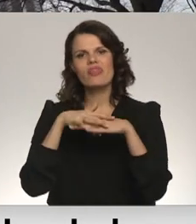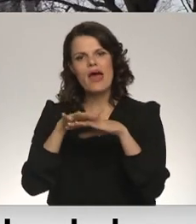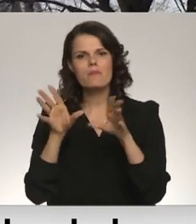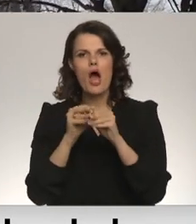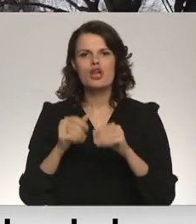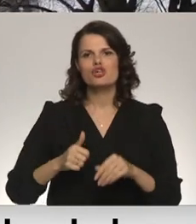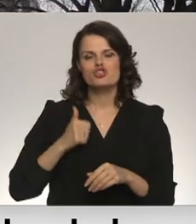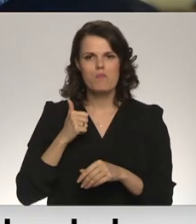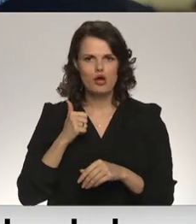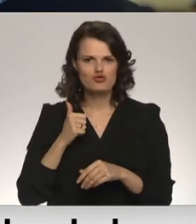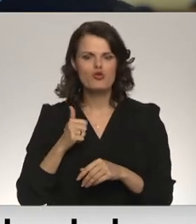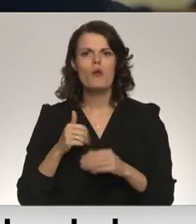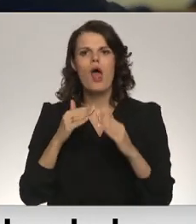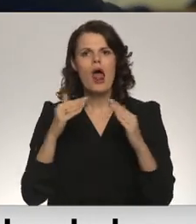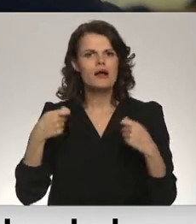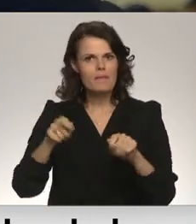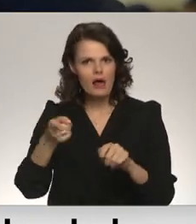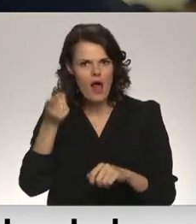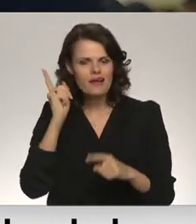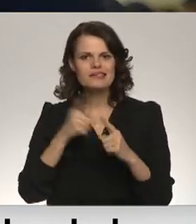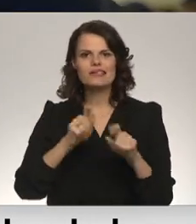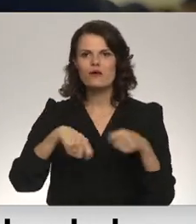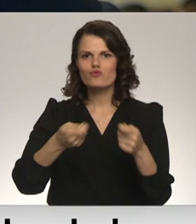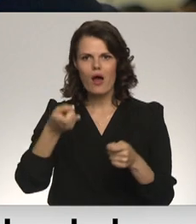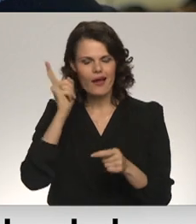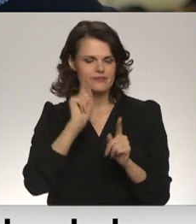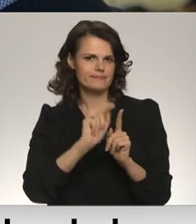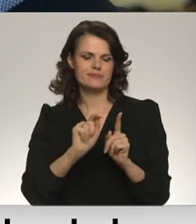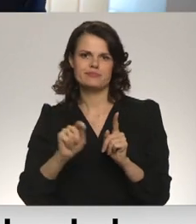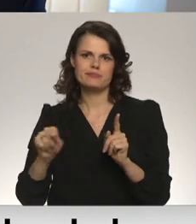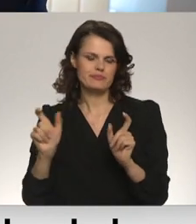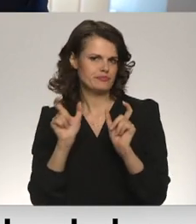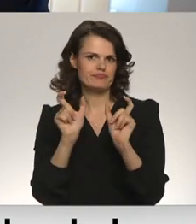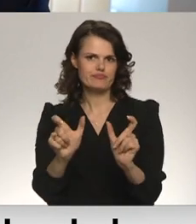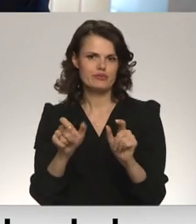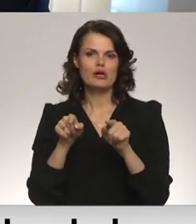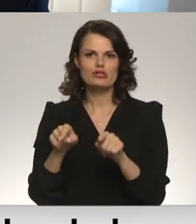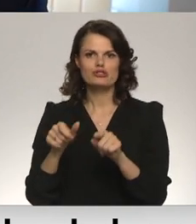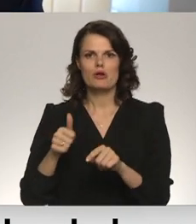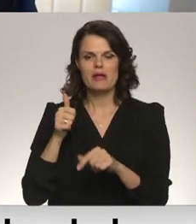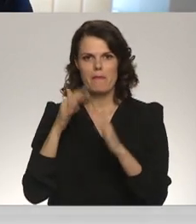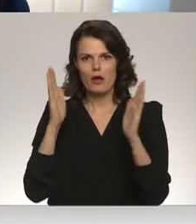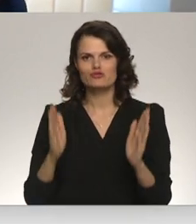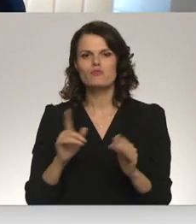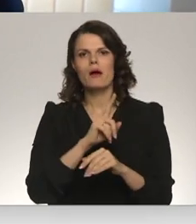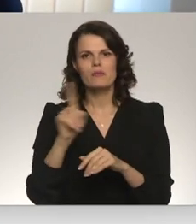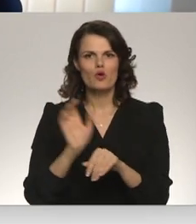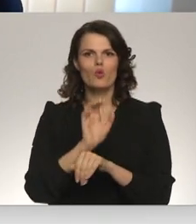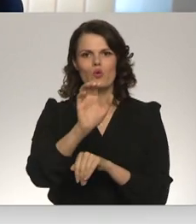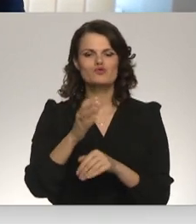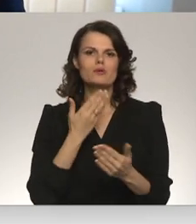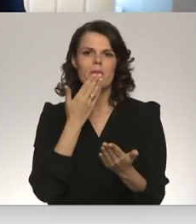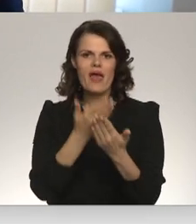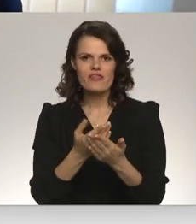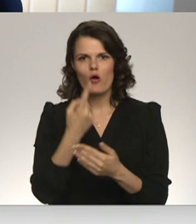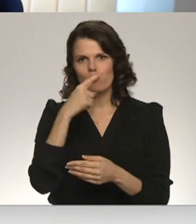nekustamo īpašumu. Kā ēkas pārdošana, izīrēšana un tam līdzīgi. Šim nekustamajam īpašumam arī ir nosūtīts pieteikums